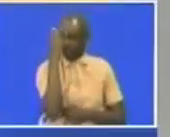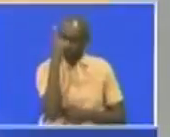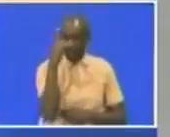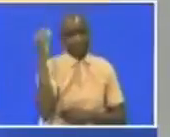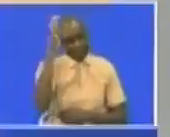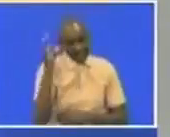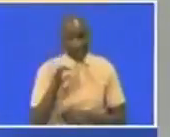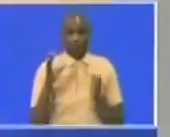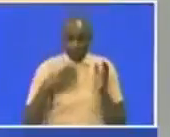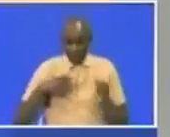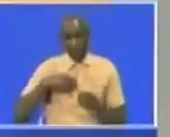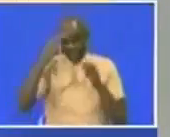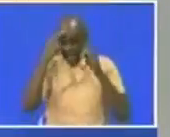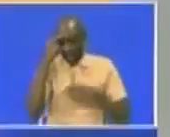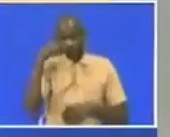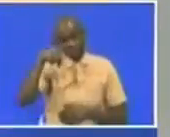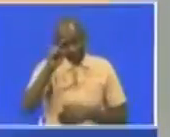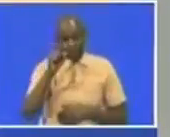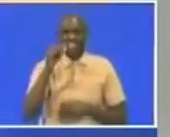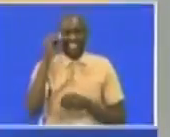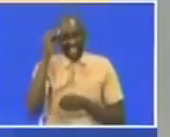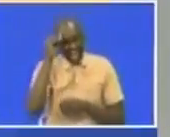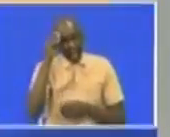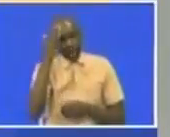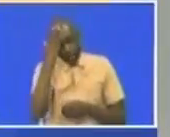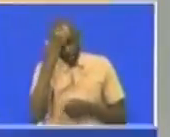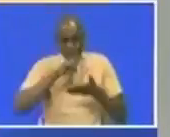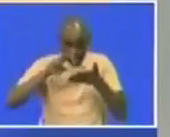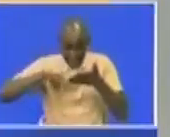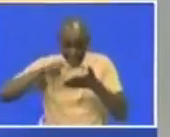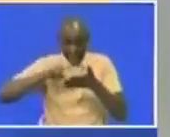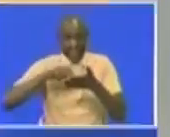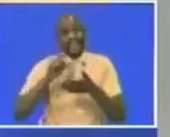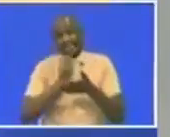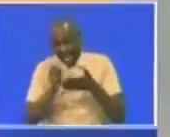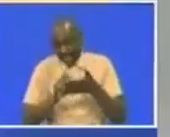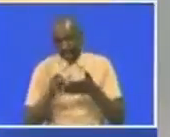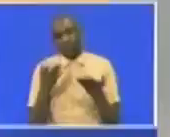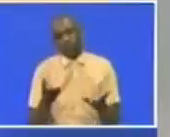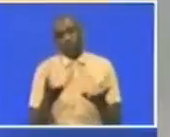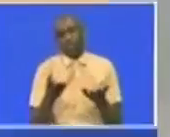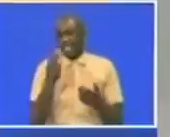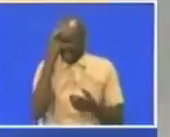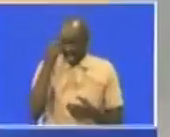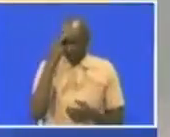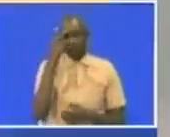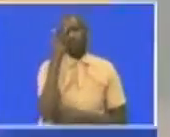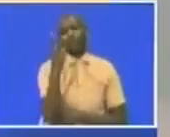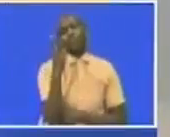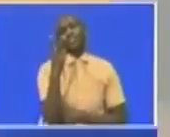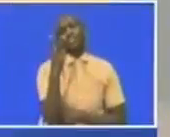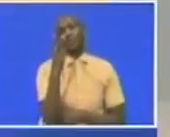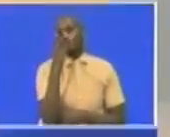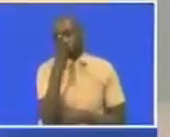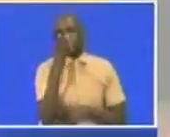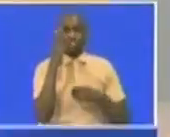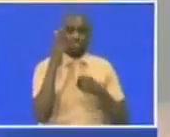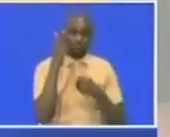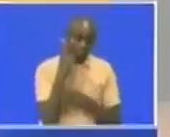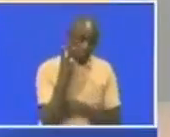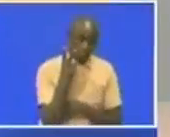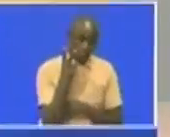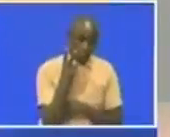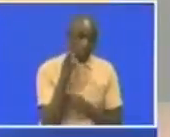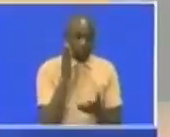ya wakazi wa Narok wanajua kusoma na kuandika. Narok ikishikilia nambari ya 42 kati ya kaunti 47